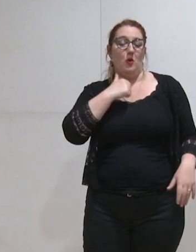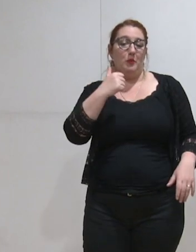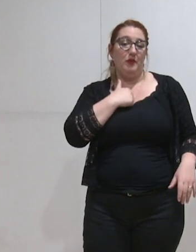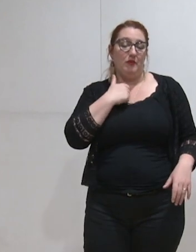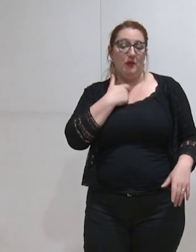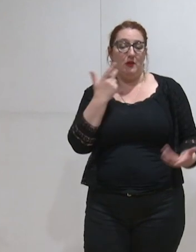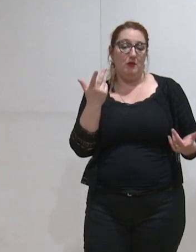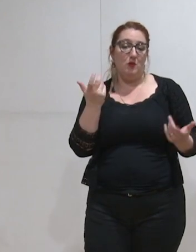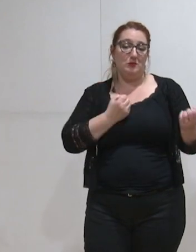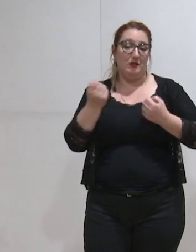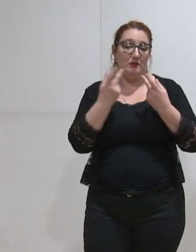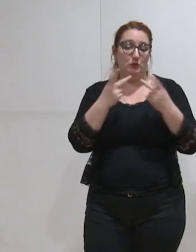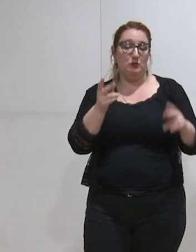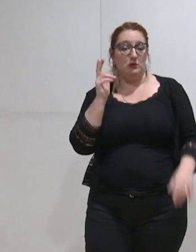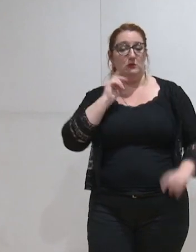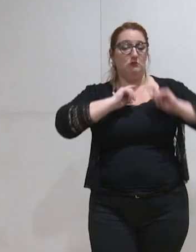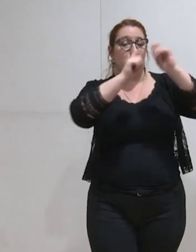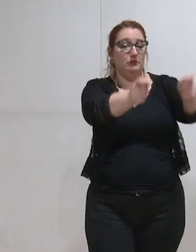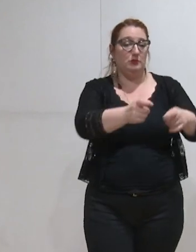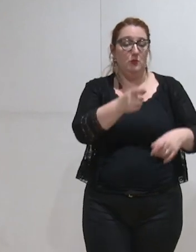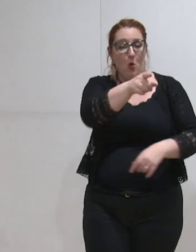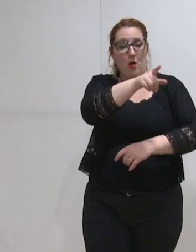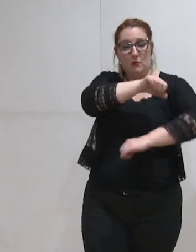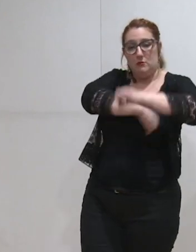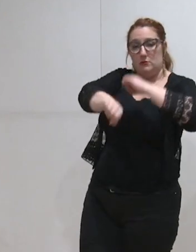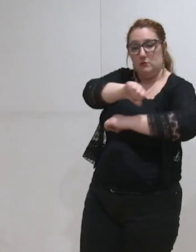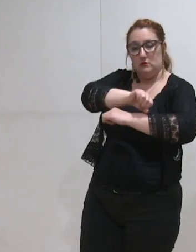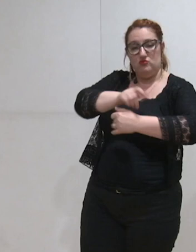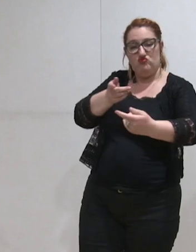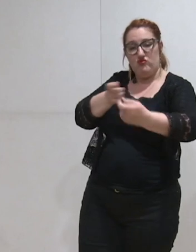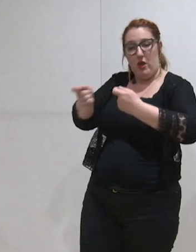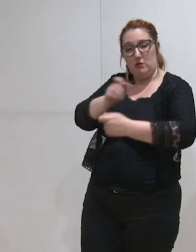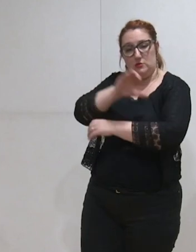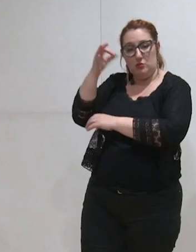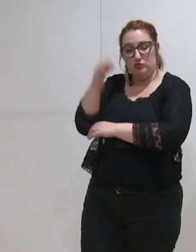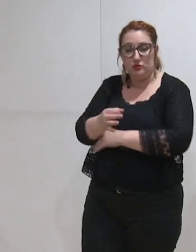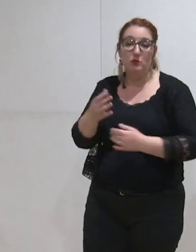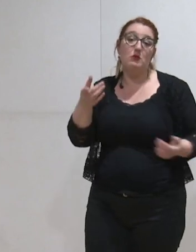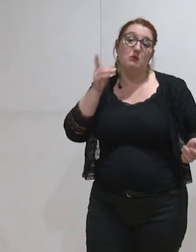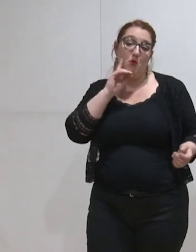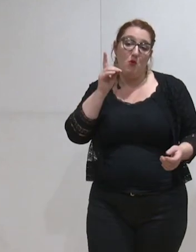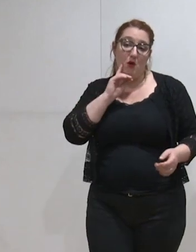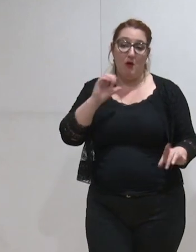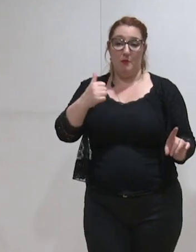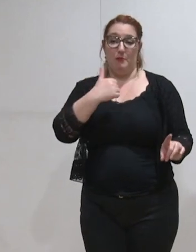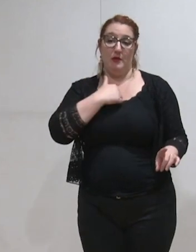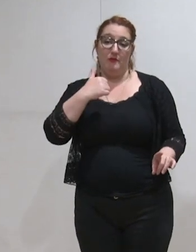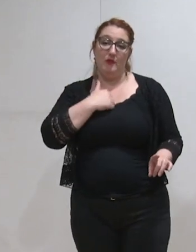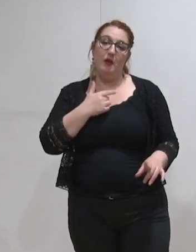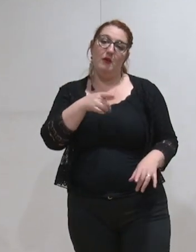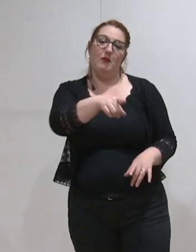prendrait les commandes de façon globale euh parce que effectivement le secteur privé cha Chaudé crin l'eau-